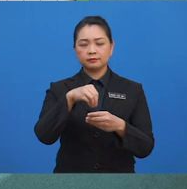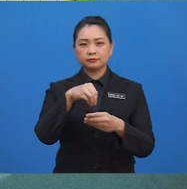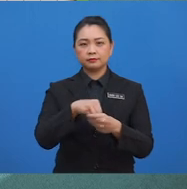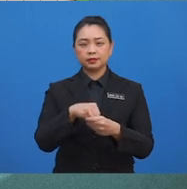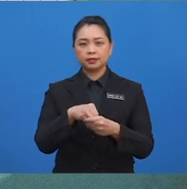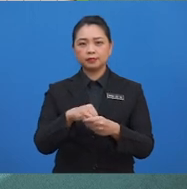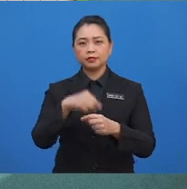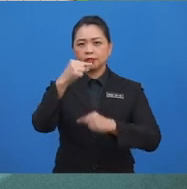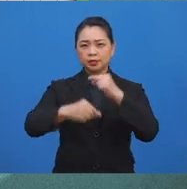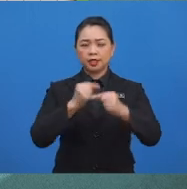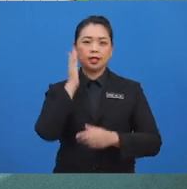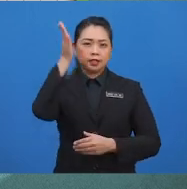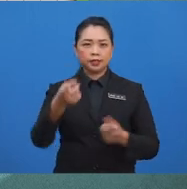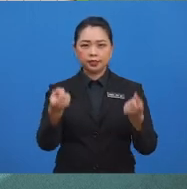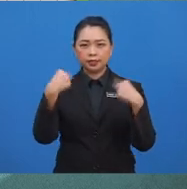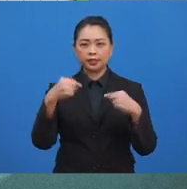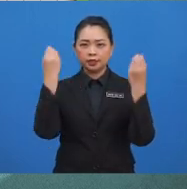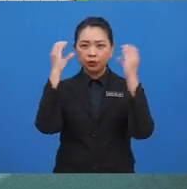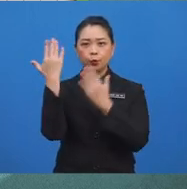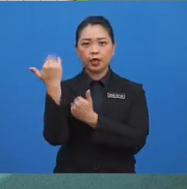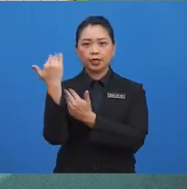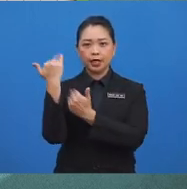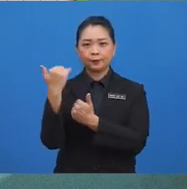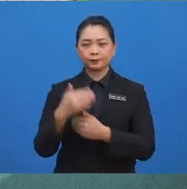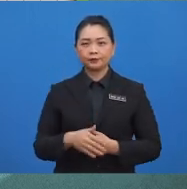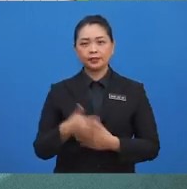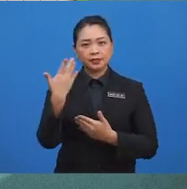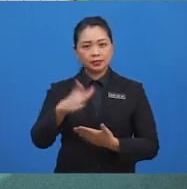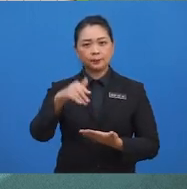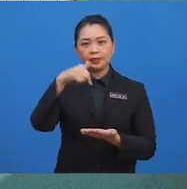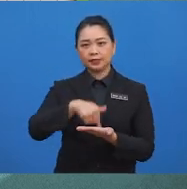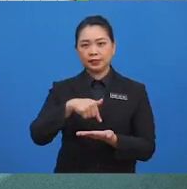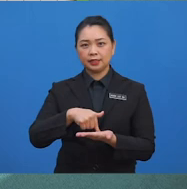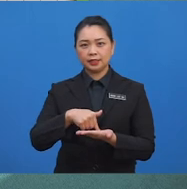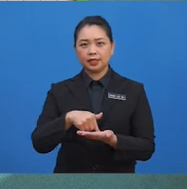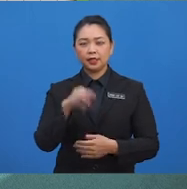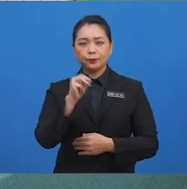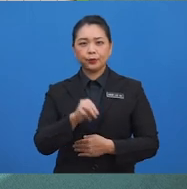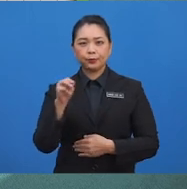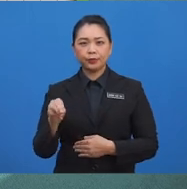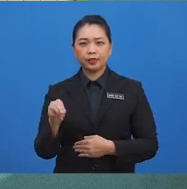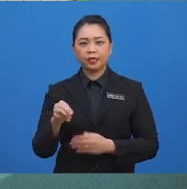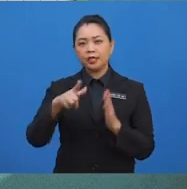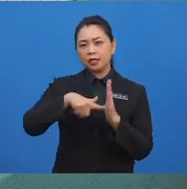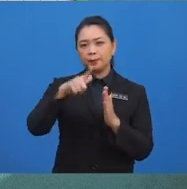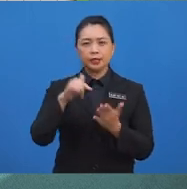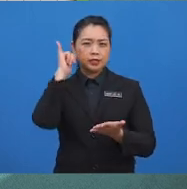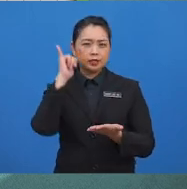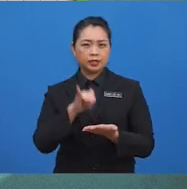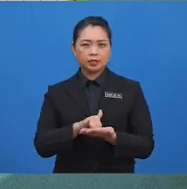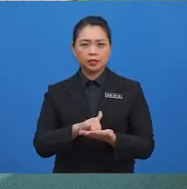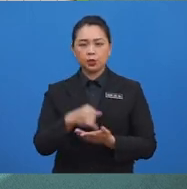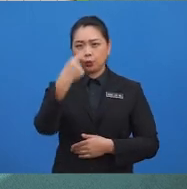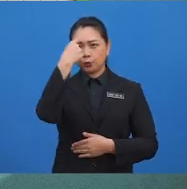generasi akan datang chegou harap spasi ini murid-murid lebih